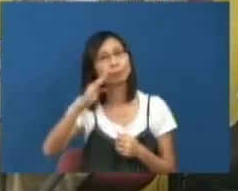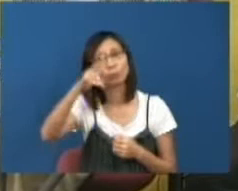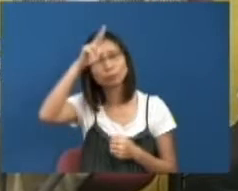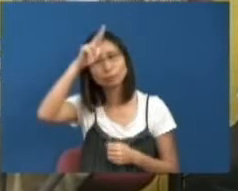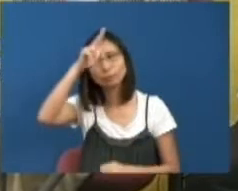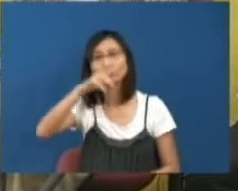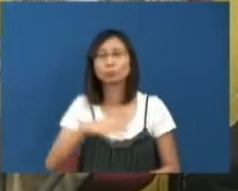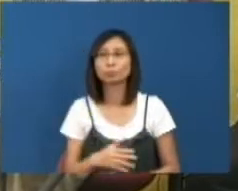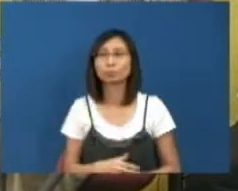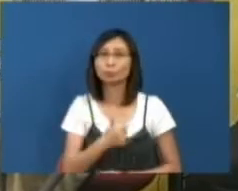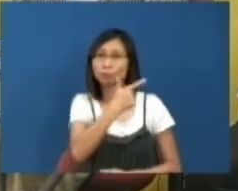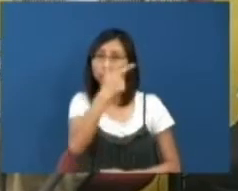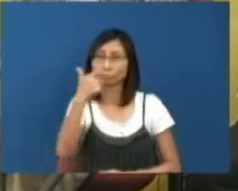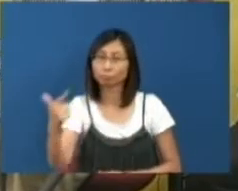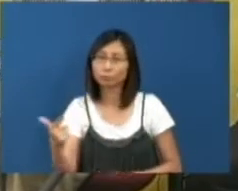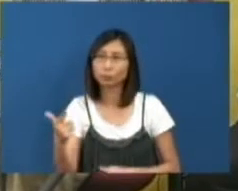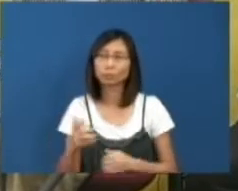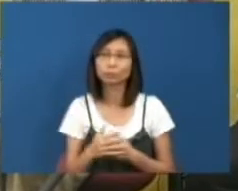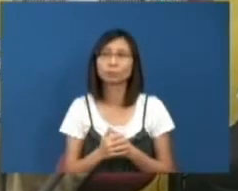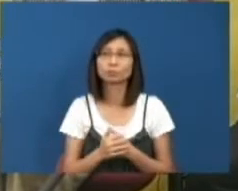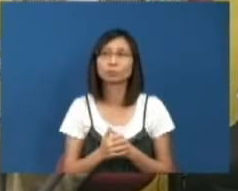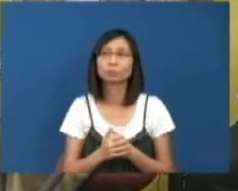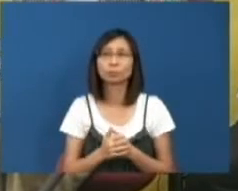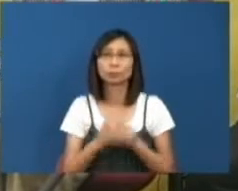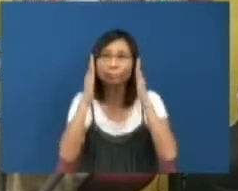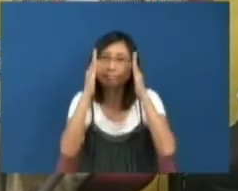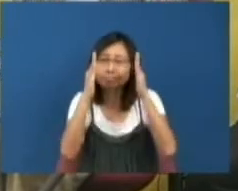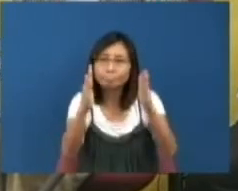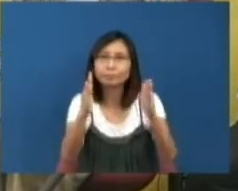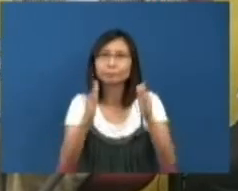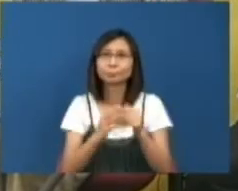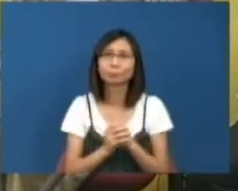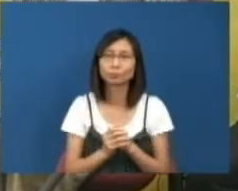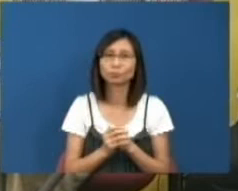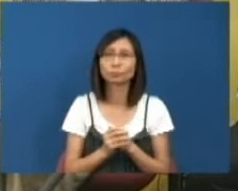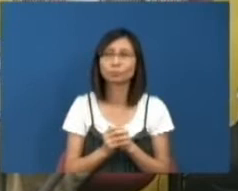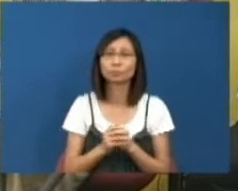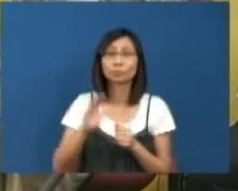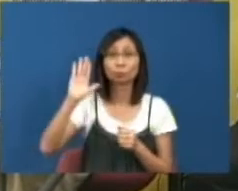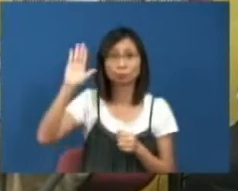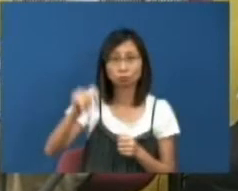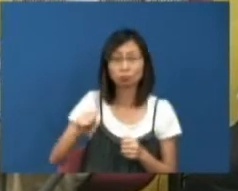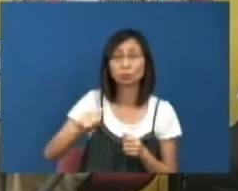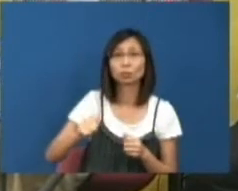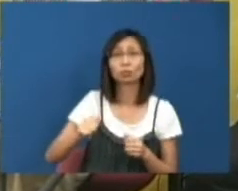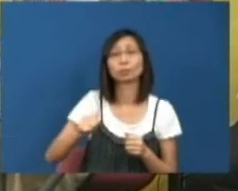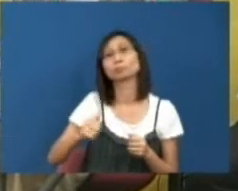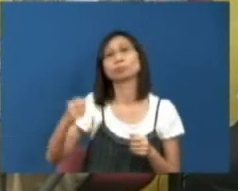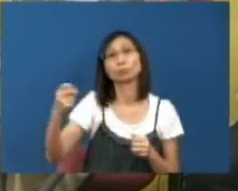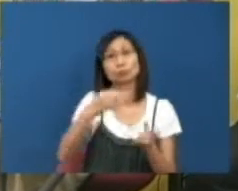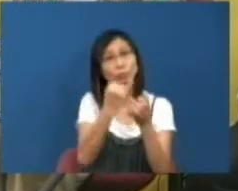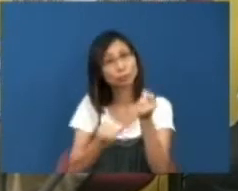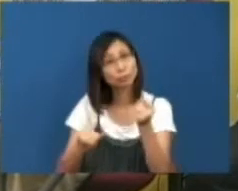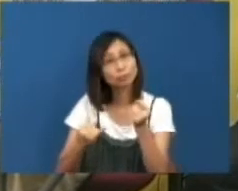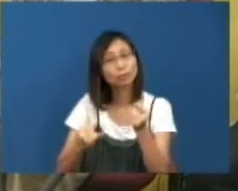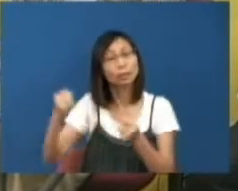係即係多啲啊留意啊呢一個可再生能源嘅發展嚇，